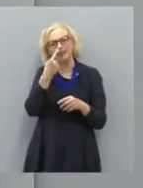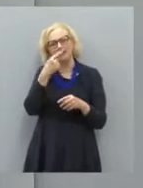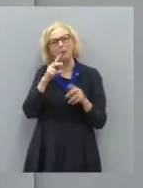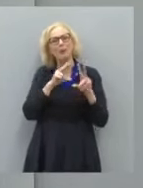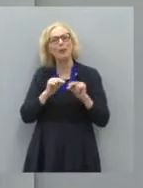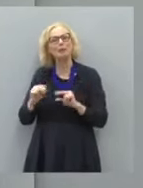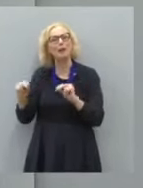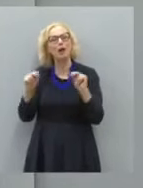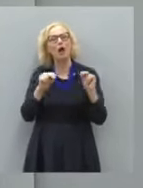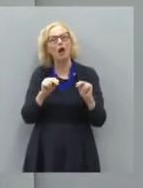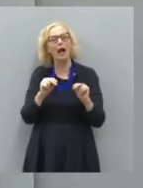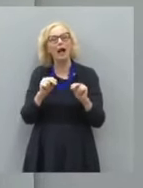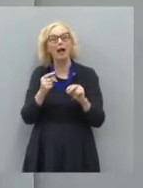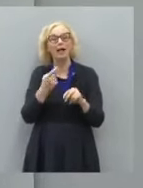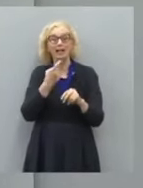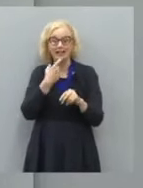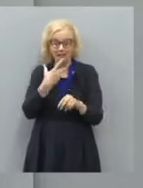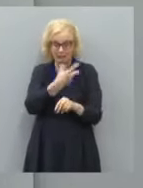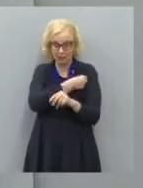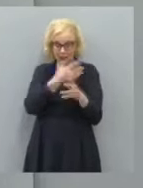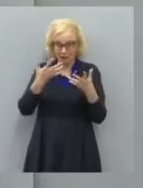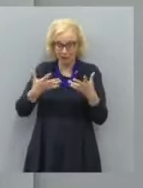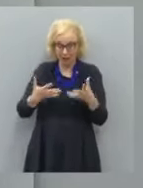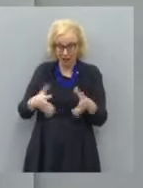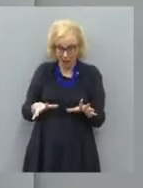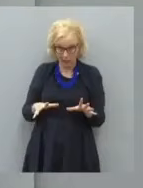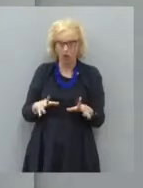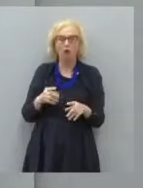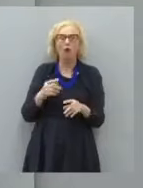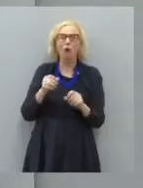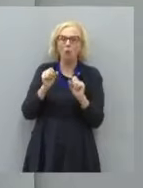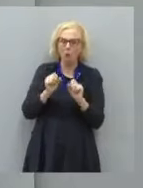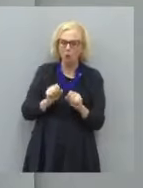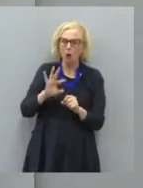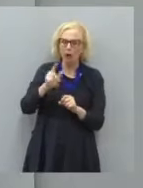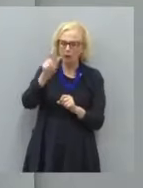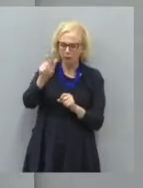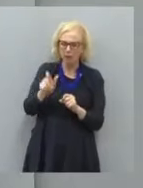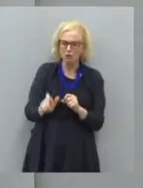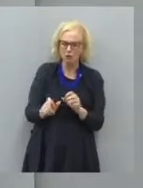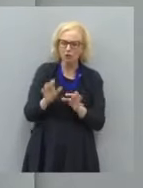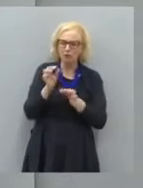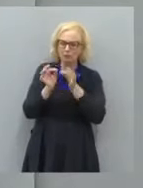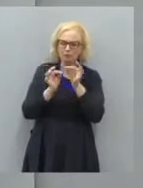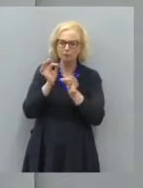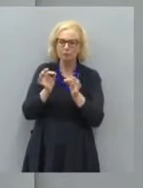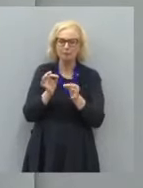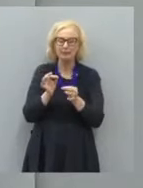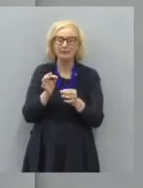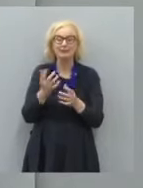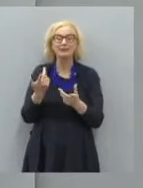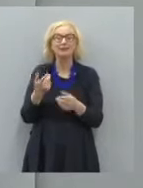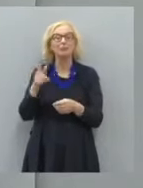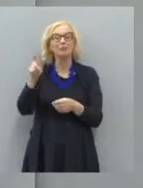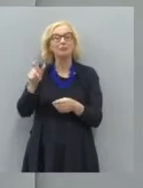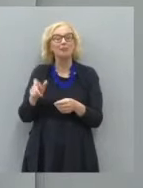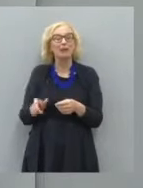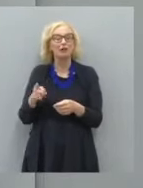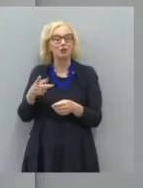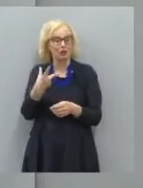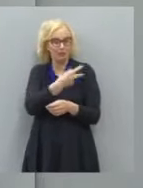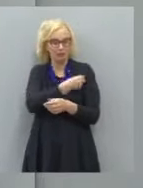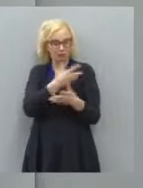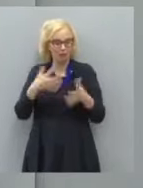si sono vaccinati per cercare in prima persona ed è credibile chi si è vaccinato più che gli appelli che possono